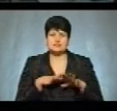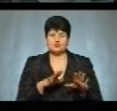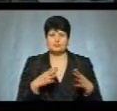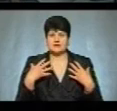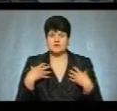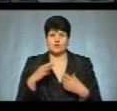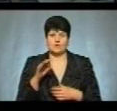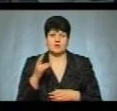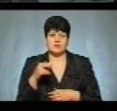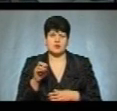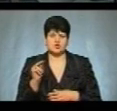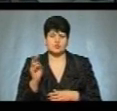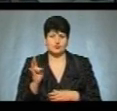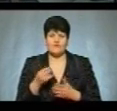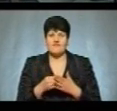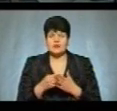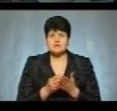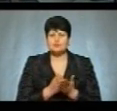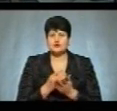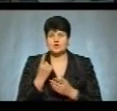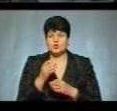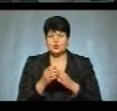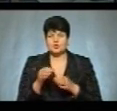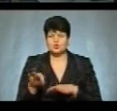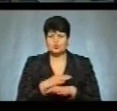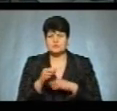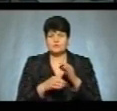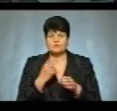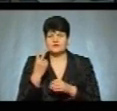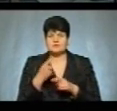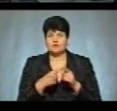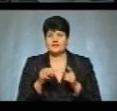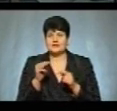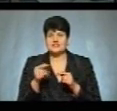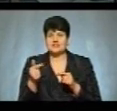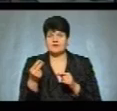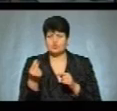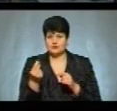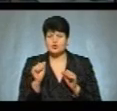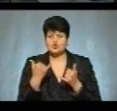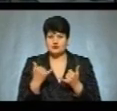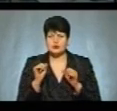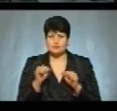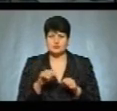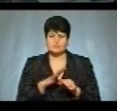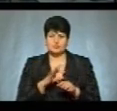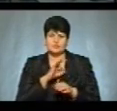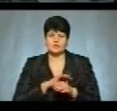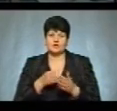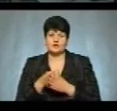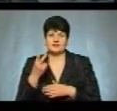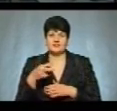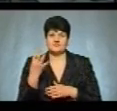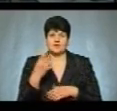області Ольга Дяченко. Вартість послуги «Шлюб за добу» – 2,5 тисячі гривень. Сьогодні нею можна скористатись до 24-ї